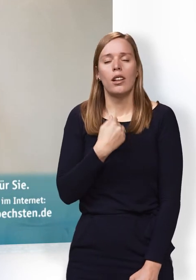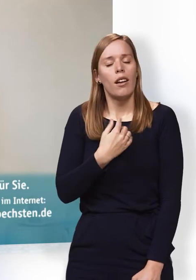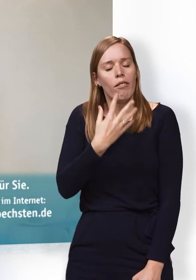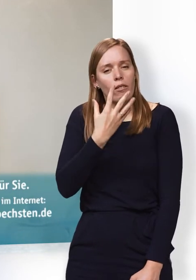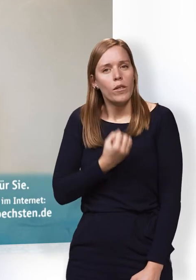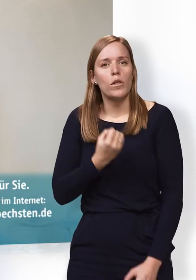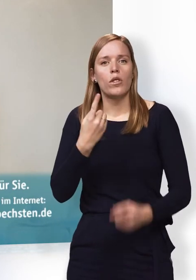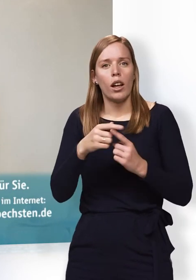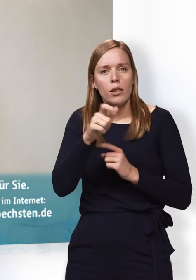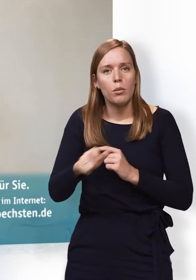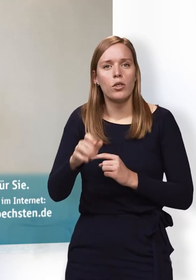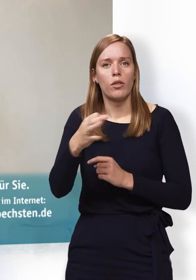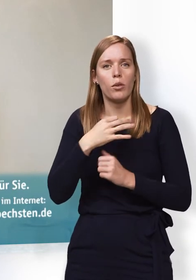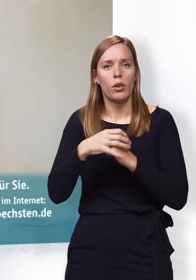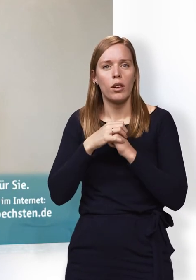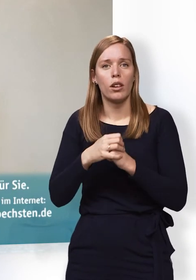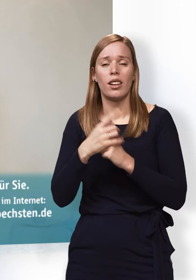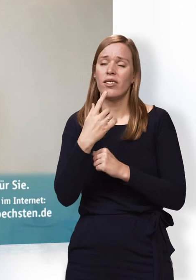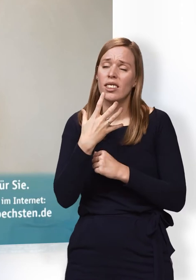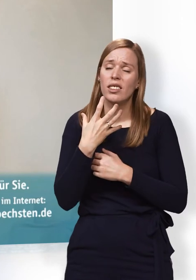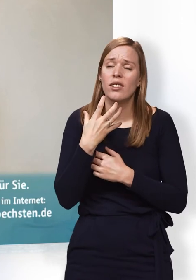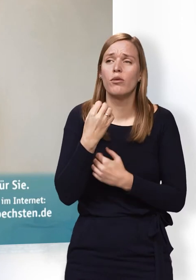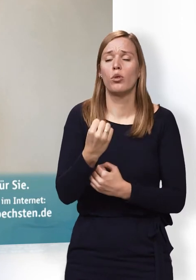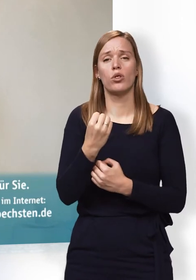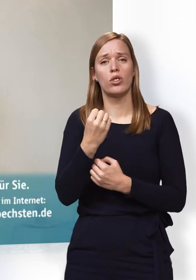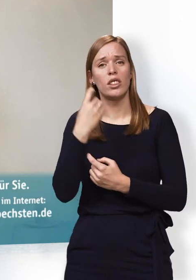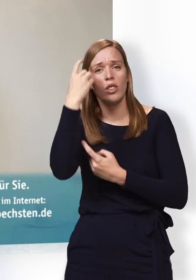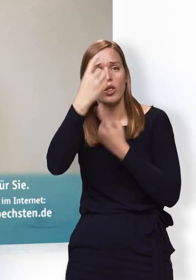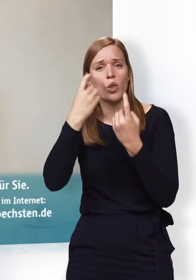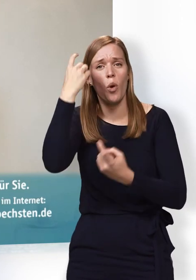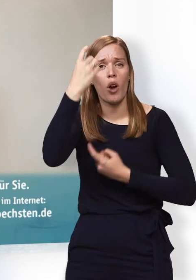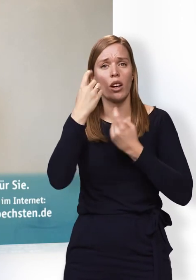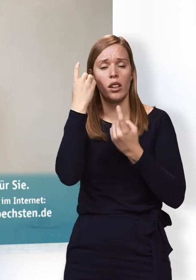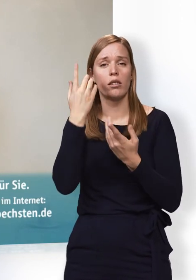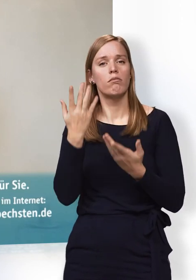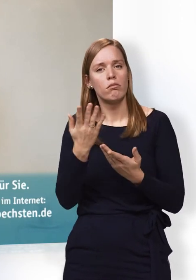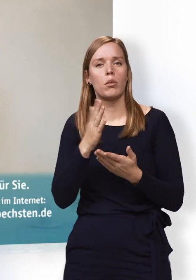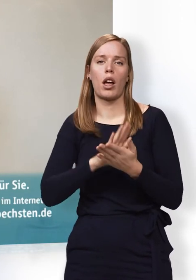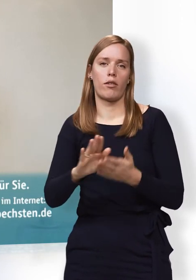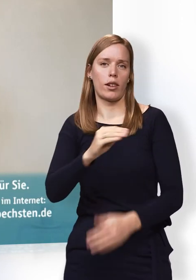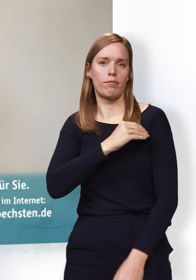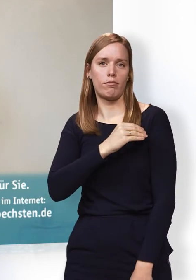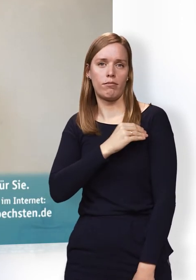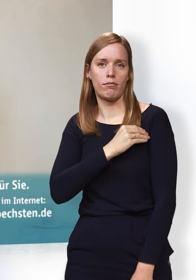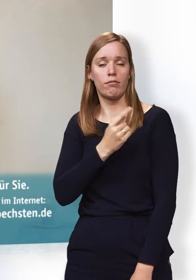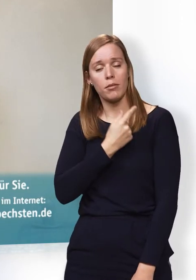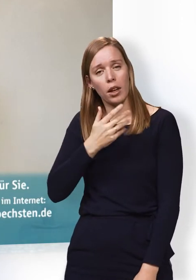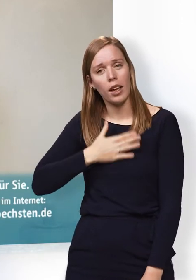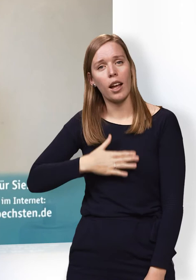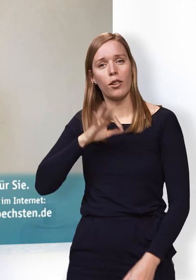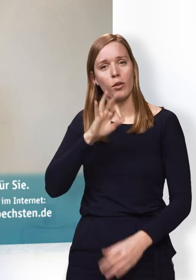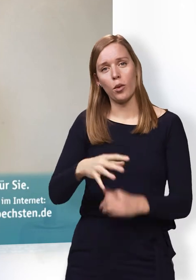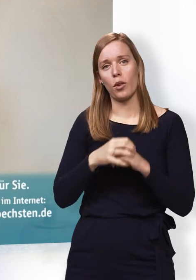eine große Sorge, ein großes Verlangen ist für dieses Jahr, dann lassen Sie uns daran teilhaben. Wir beten gerne für